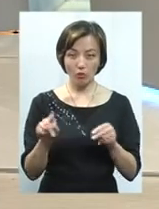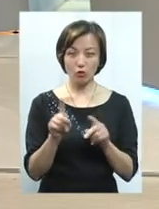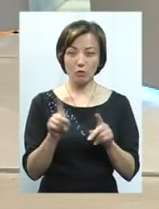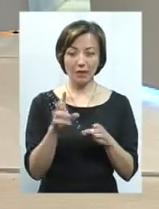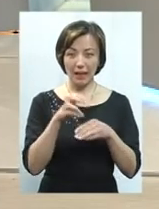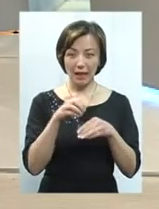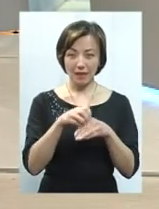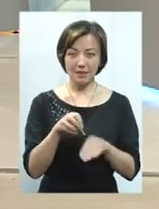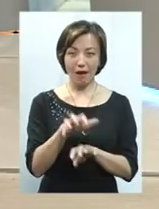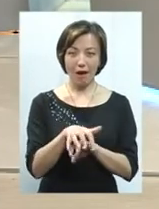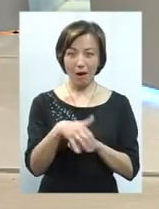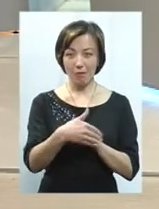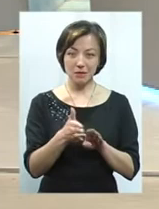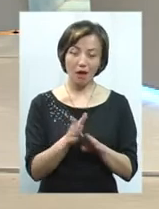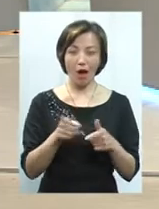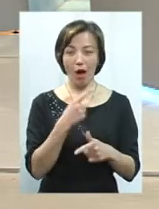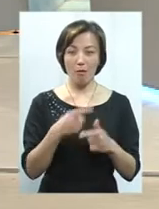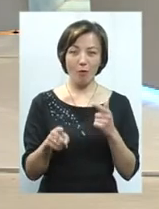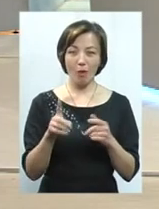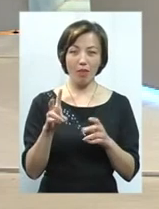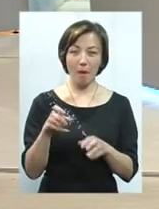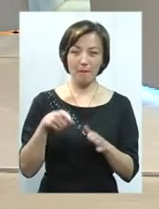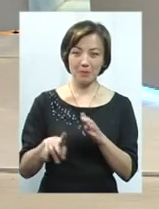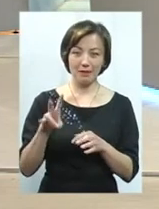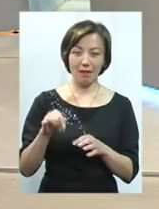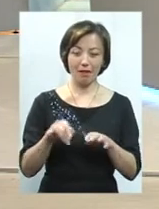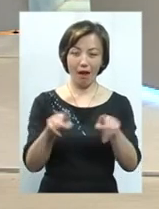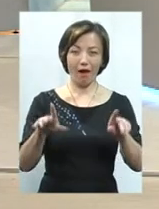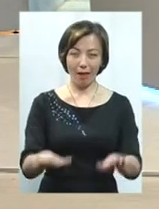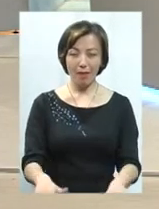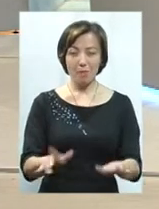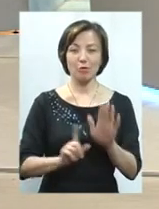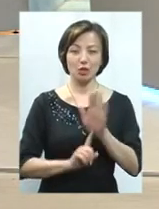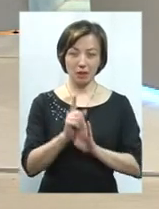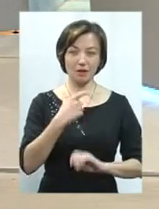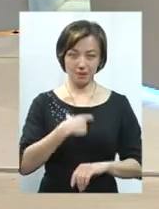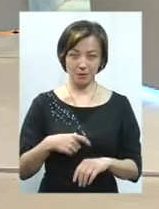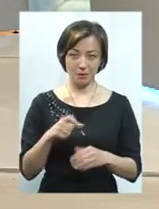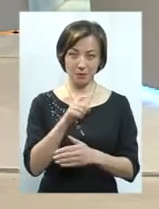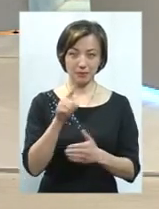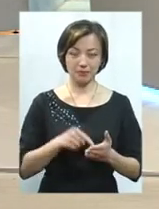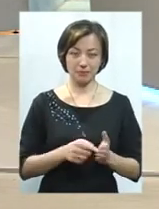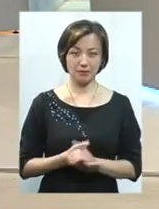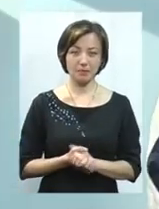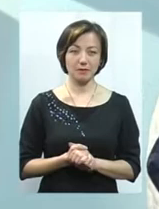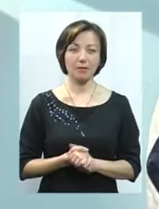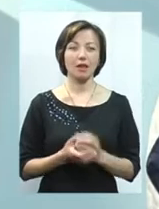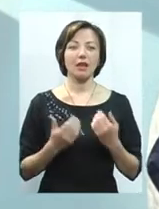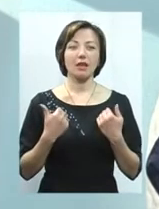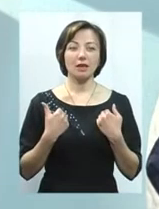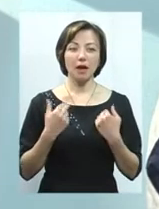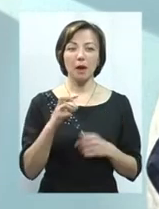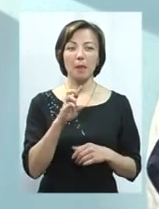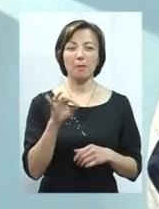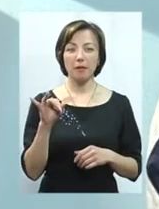не гризла капці або ж не мітила килим, а все-таки починати з себе. Ну, я би почала не з того,